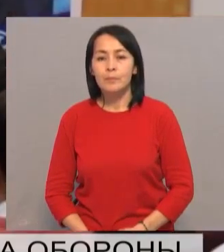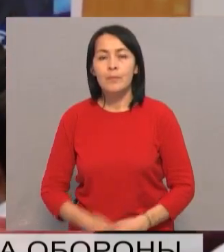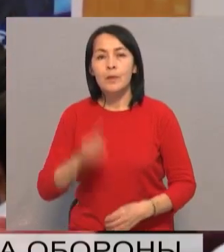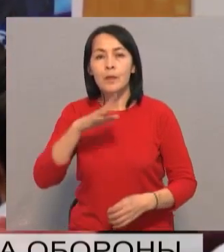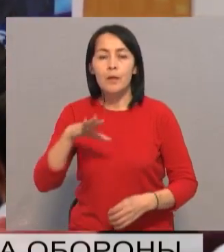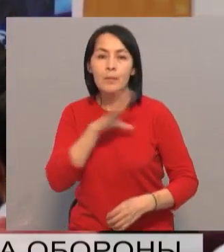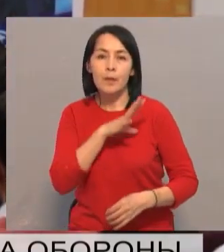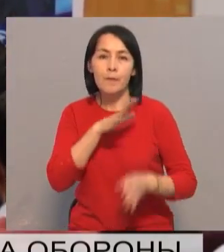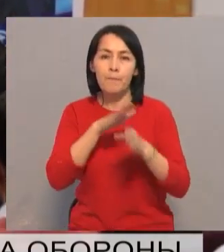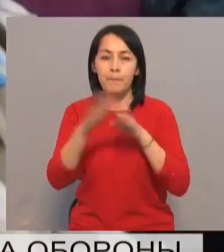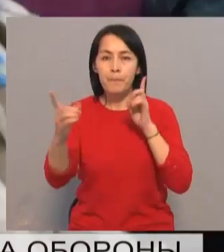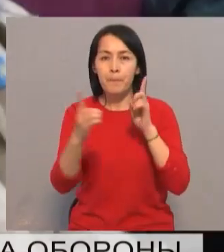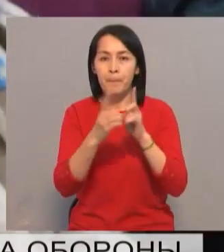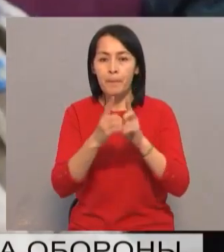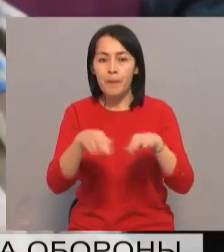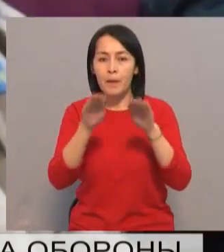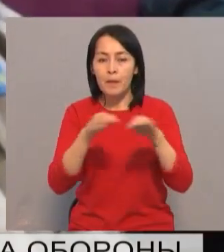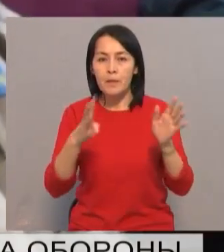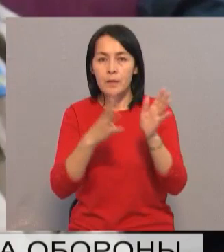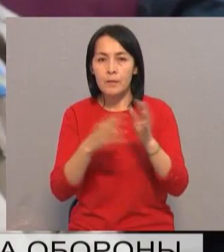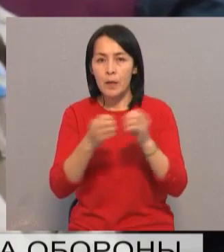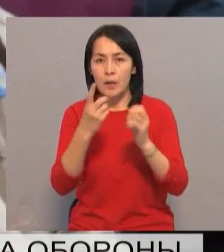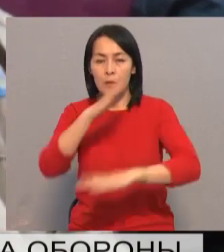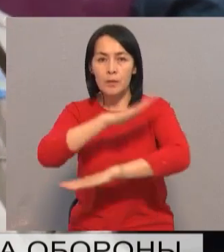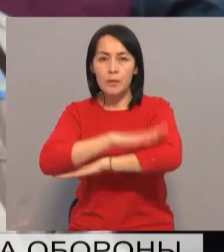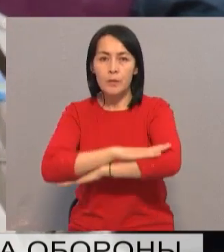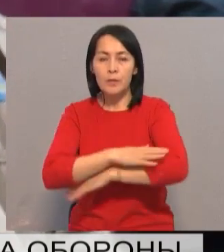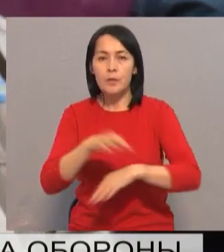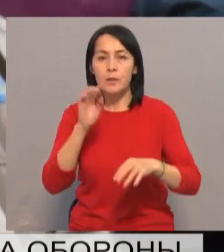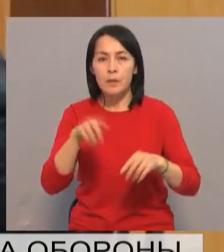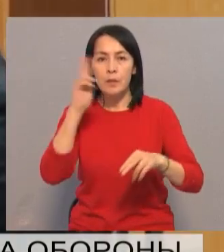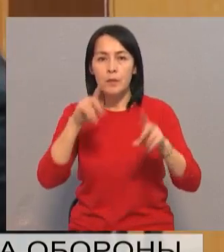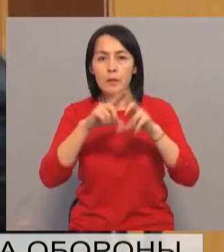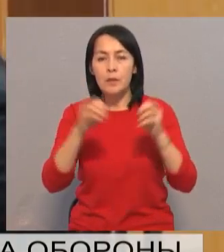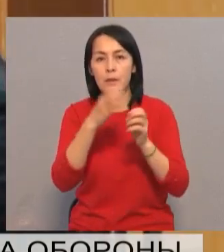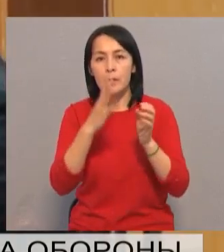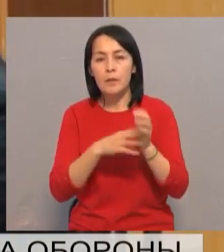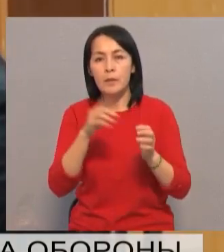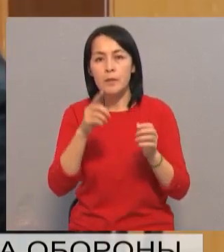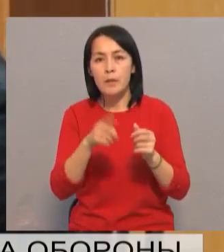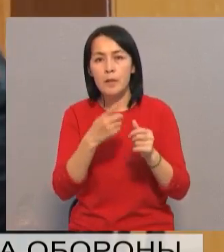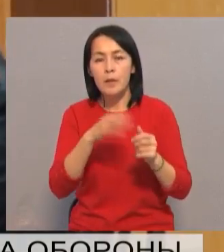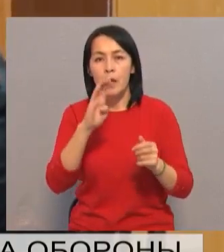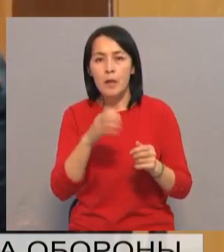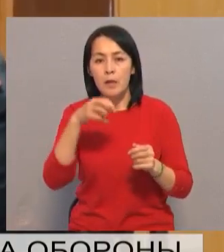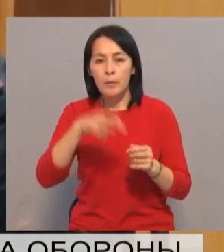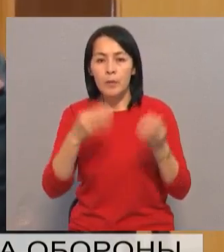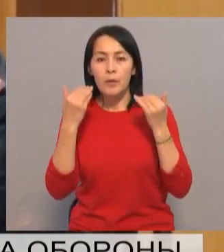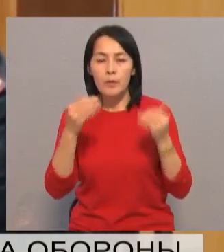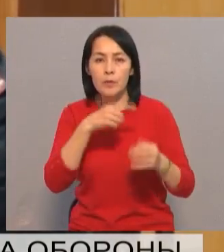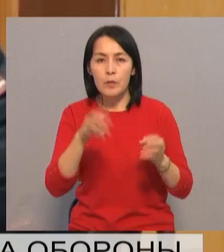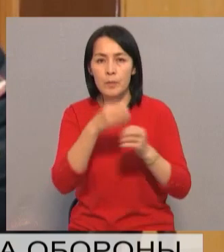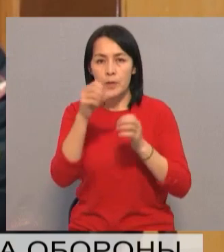Затем были организованы встречи с учащимися 9-11 классов средней школы номер 19 имени Алии Молдагуловой и